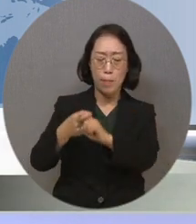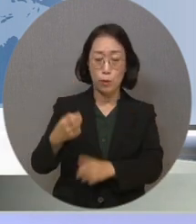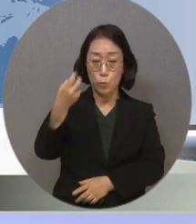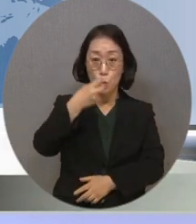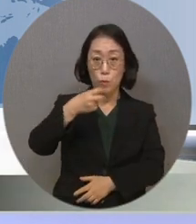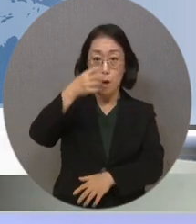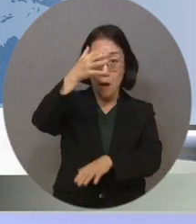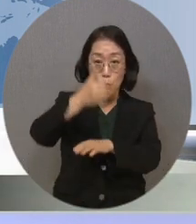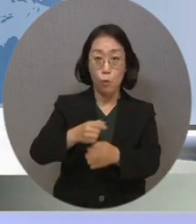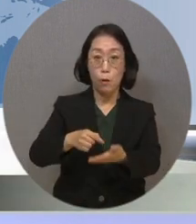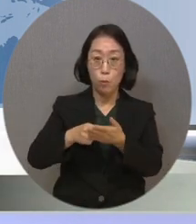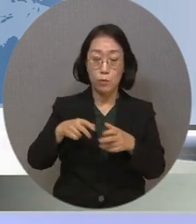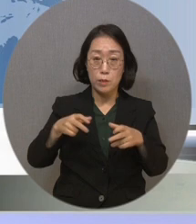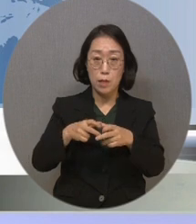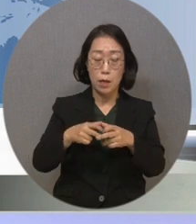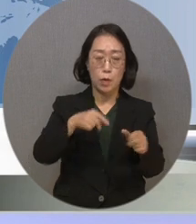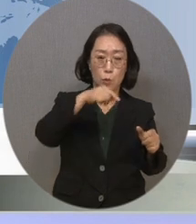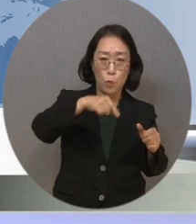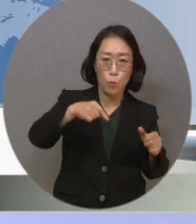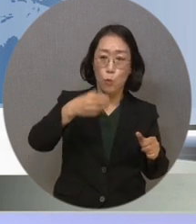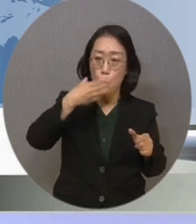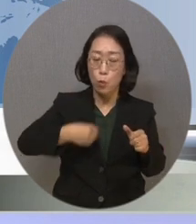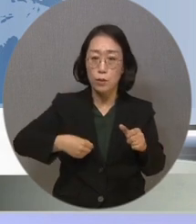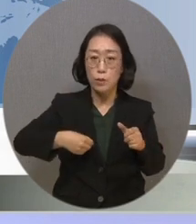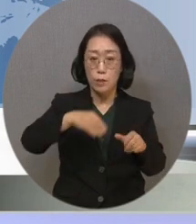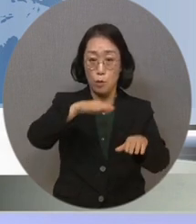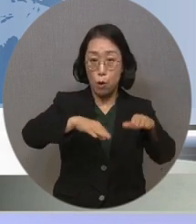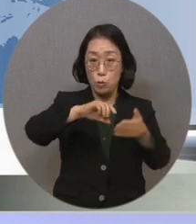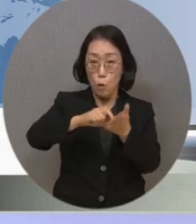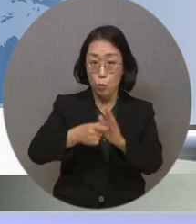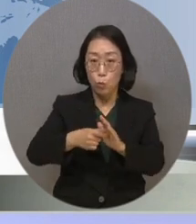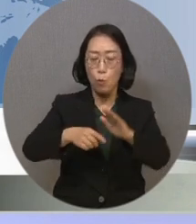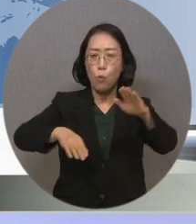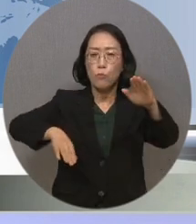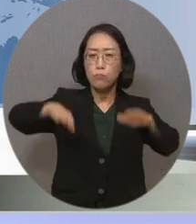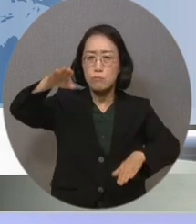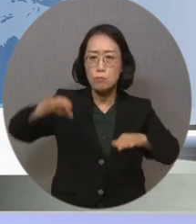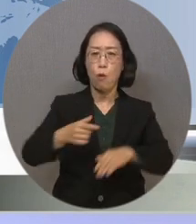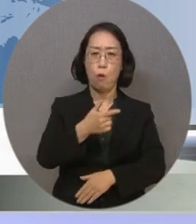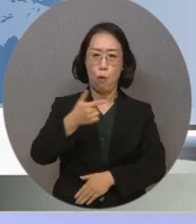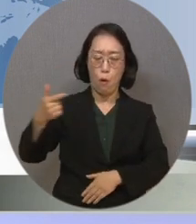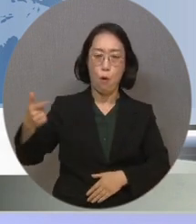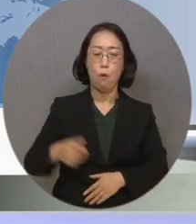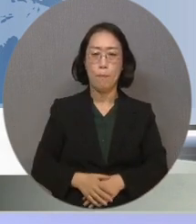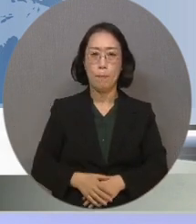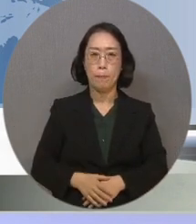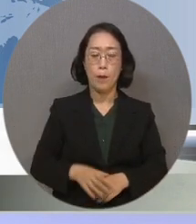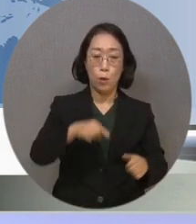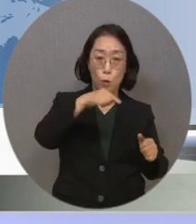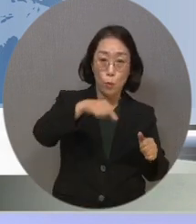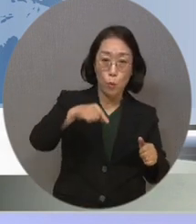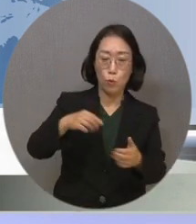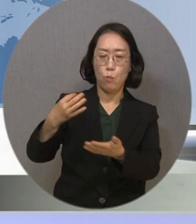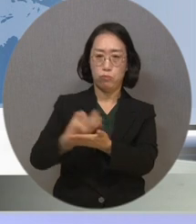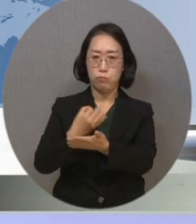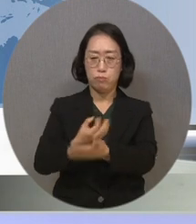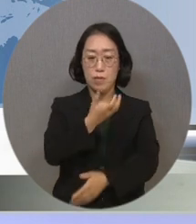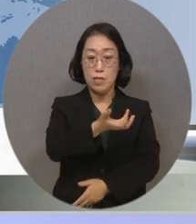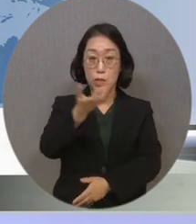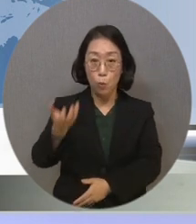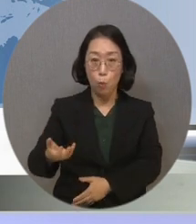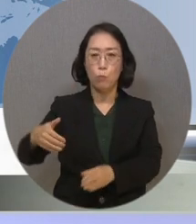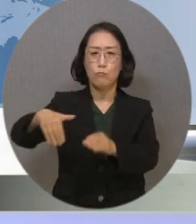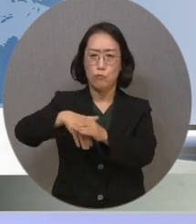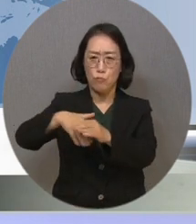결과 장애인의 교육과 복지 수준이 지역별로 큰 차이를 보였습니다 교육과 소득 이동 편이